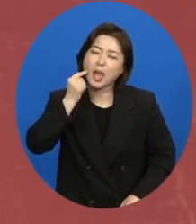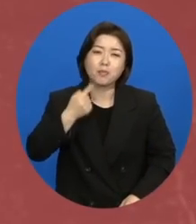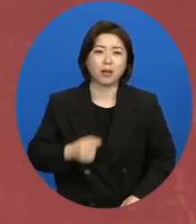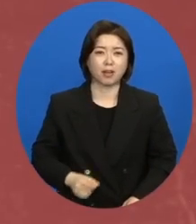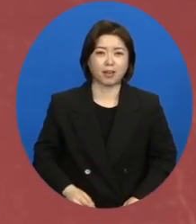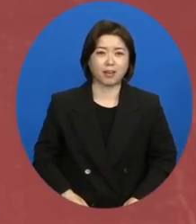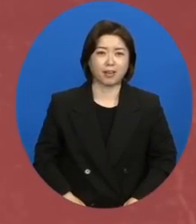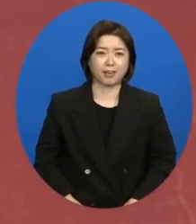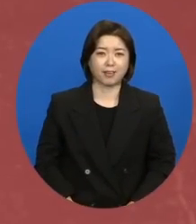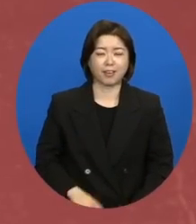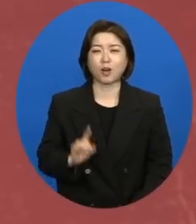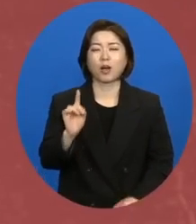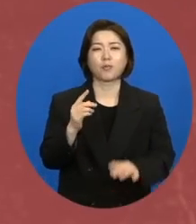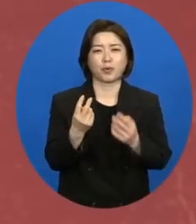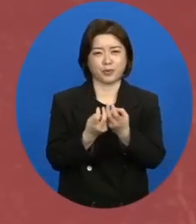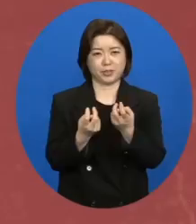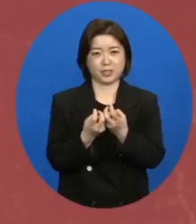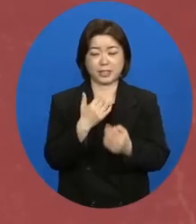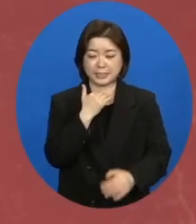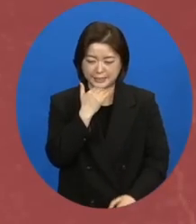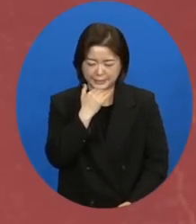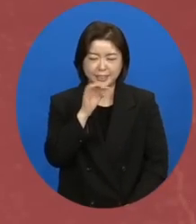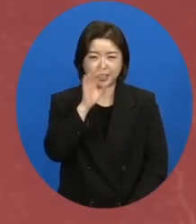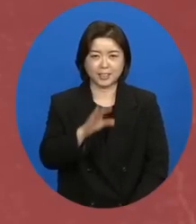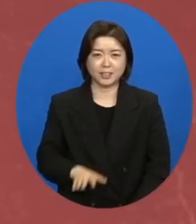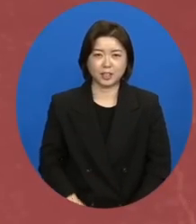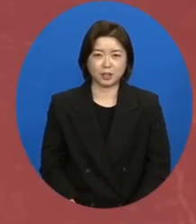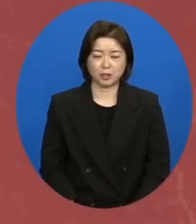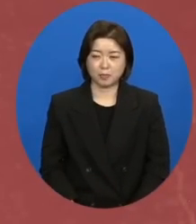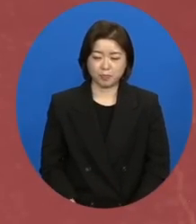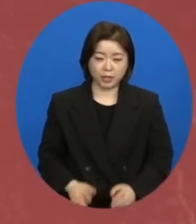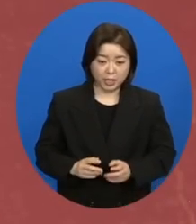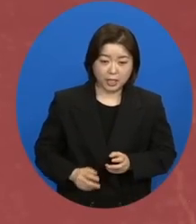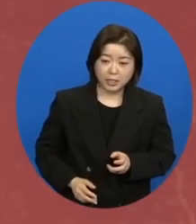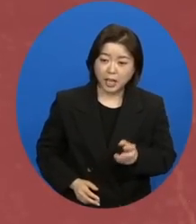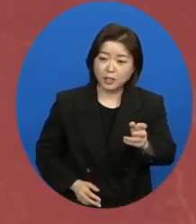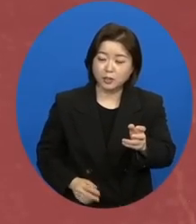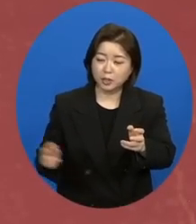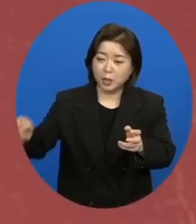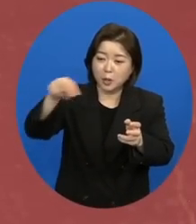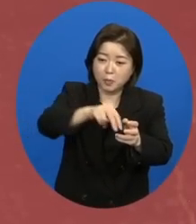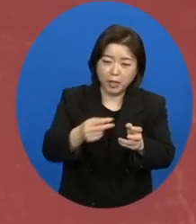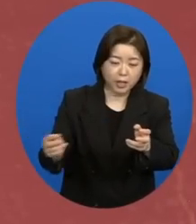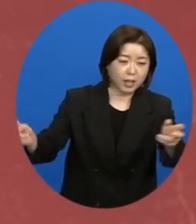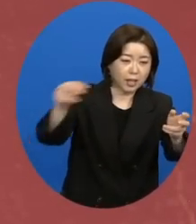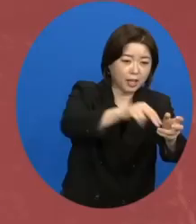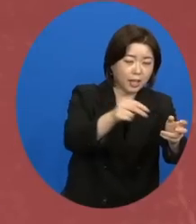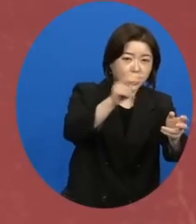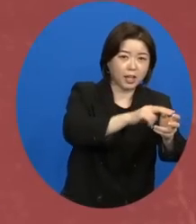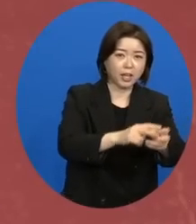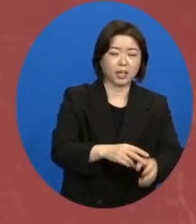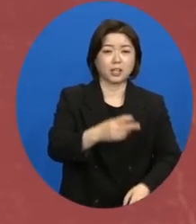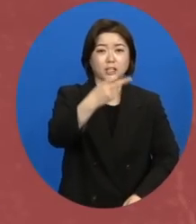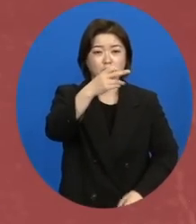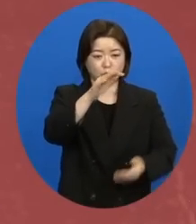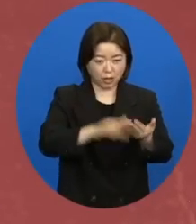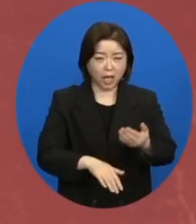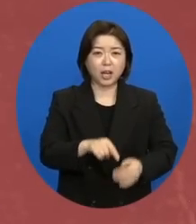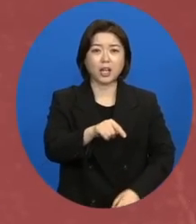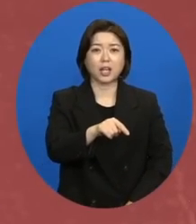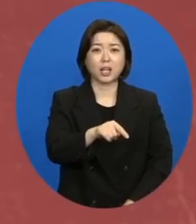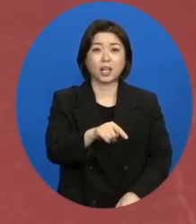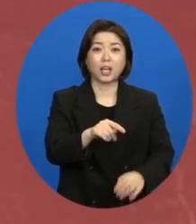그래서 그러면 어떻게 기다릴 수 없으니까 우리가 가면서 데리고 갈게. 이래서 12명을 못 채우는